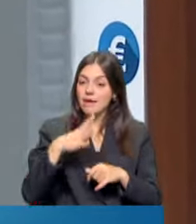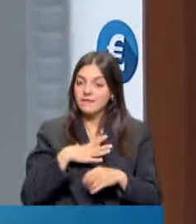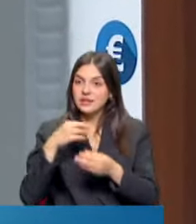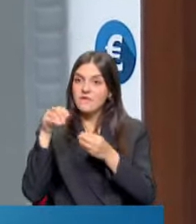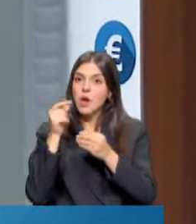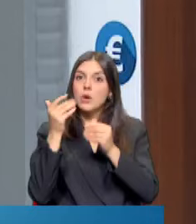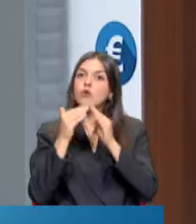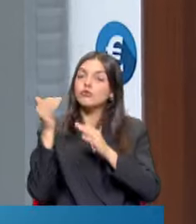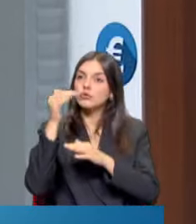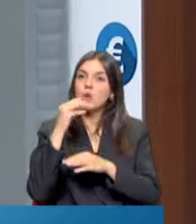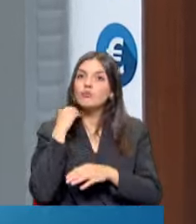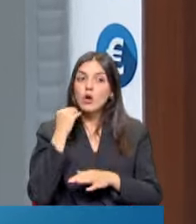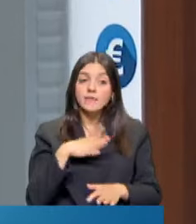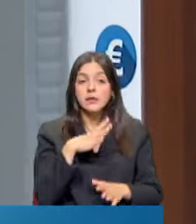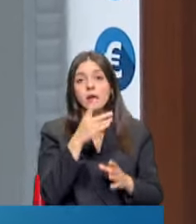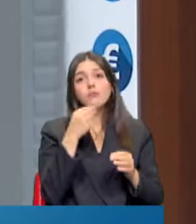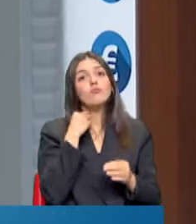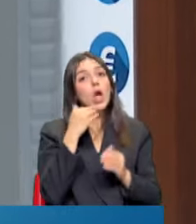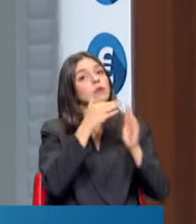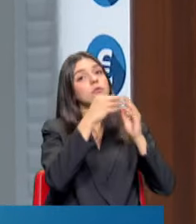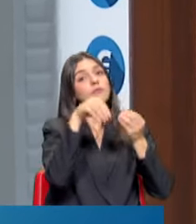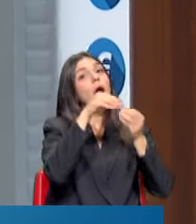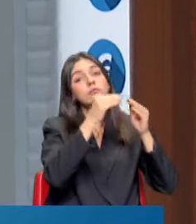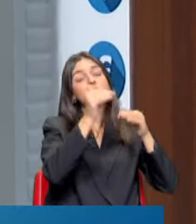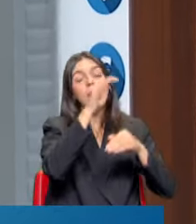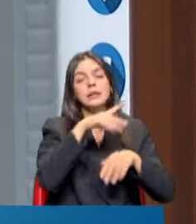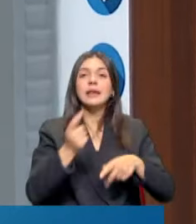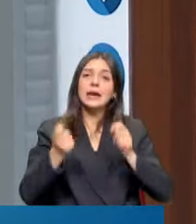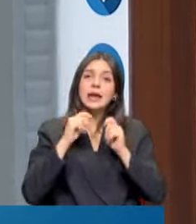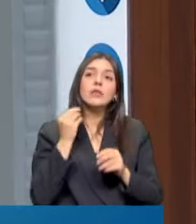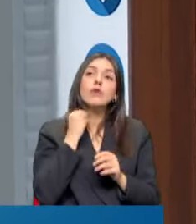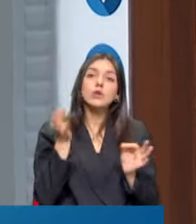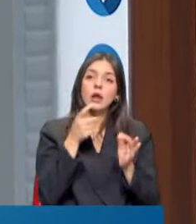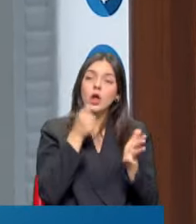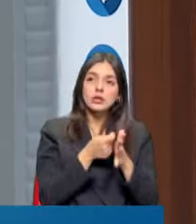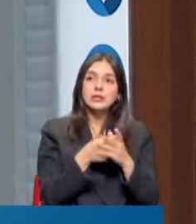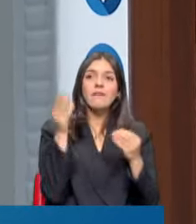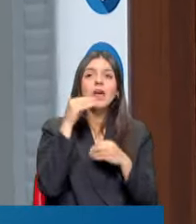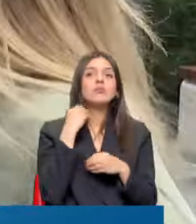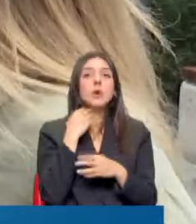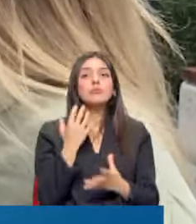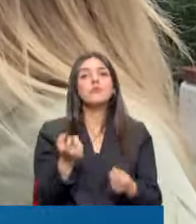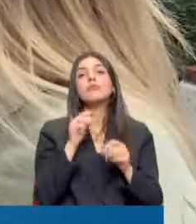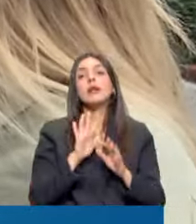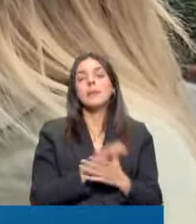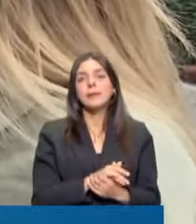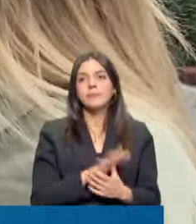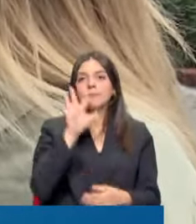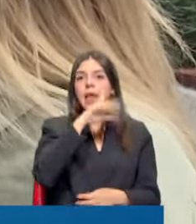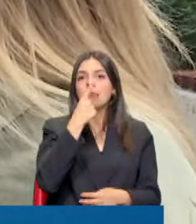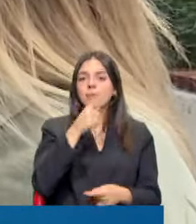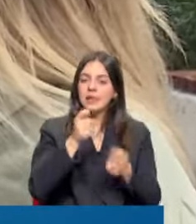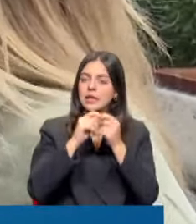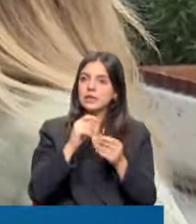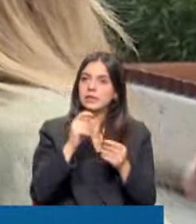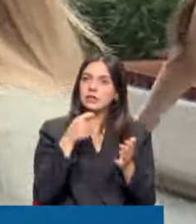Borcu olanınsa borcu arttı. Üstelik kredi borcunu erken ödese de faiz borcundan kurtulamadı. 50 bin lira çektim,